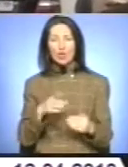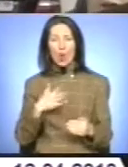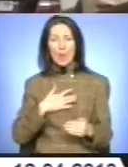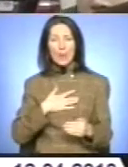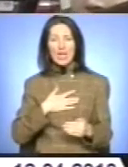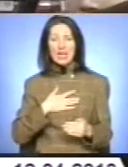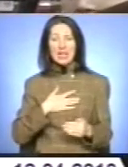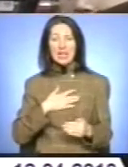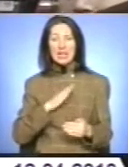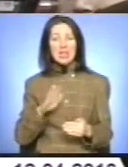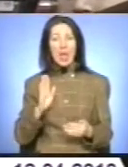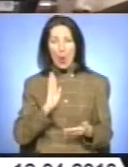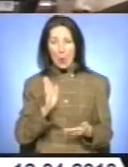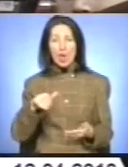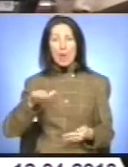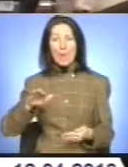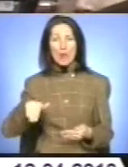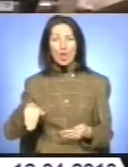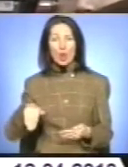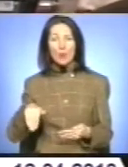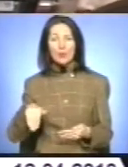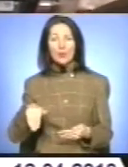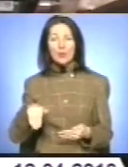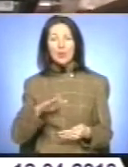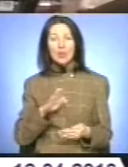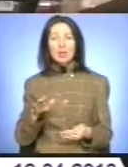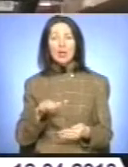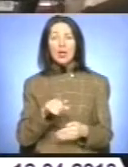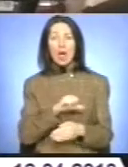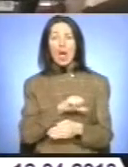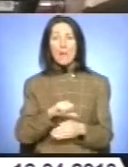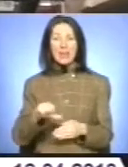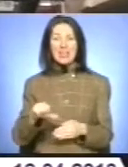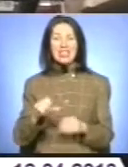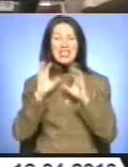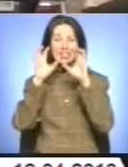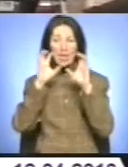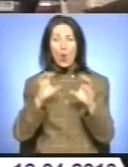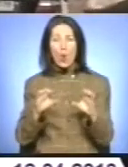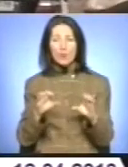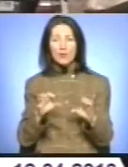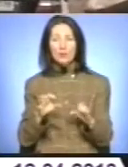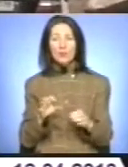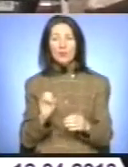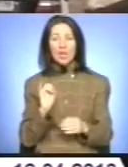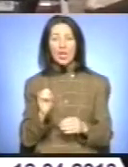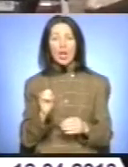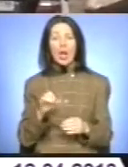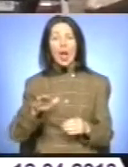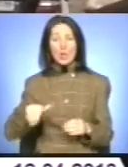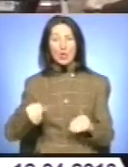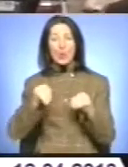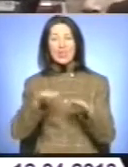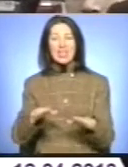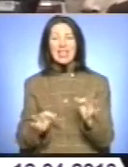не выйдем потом за пределы законов, и потом решением